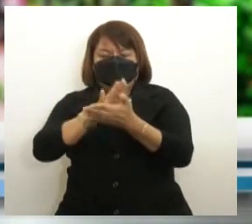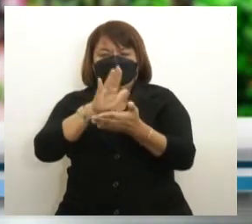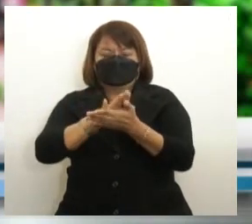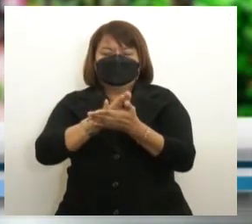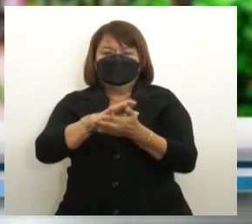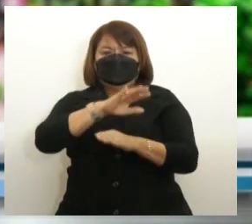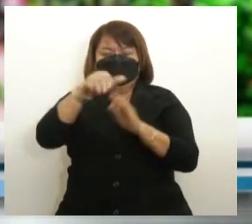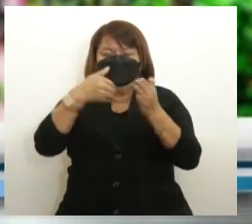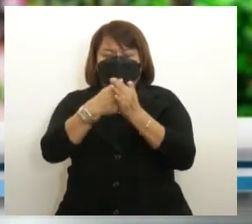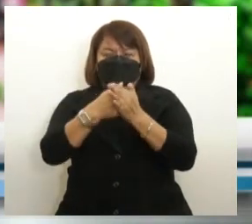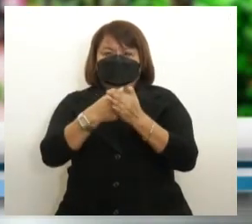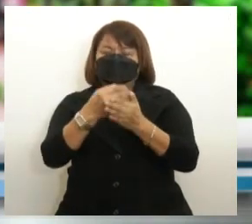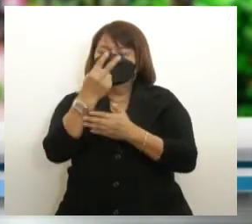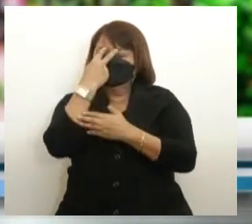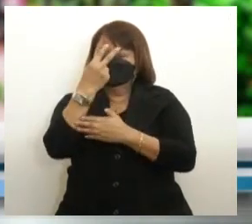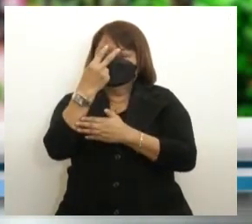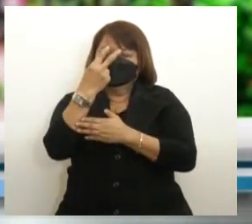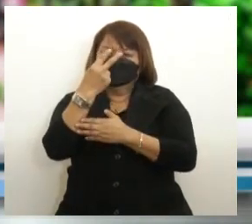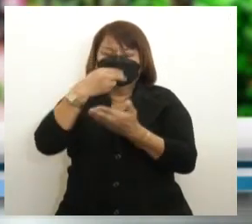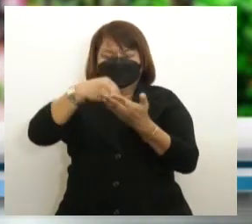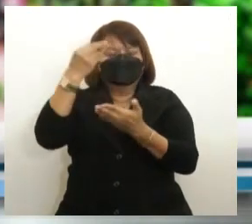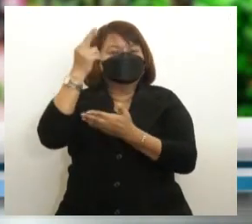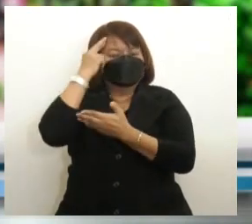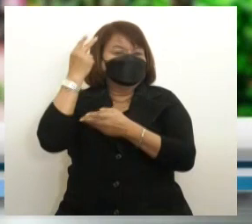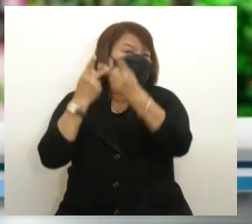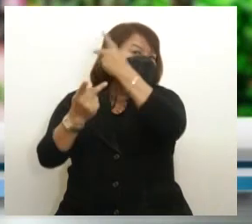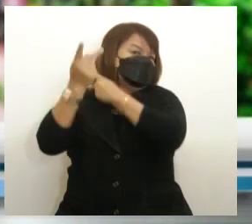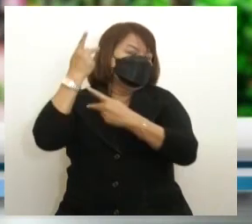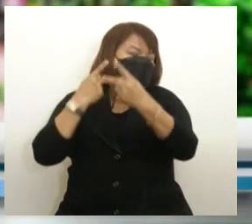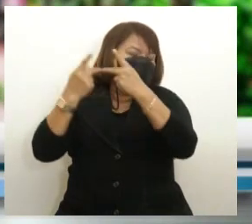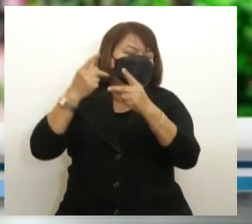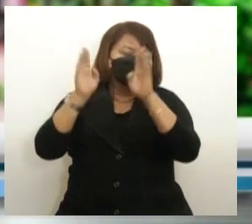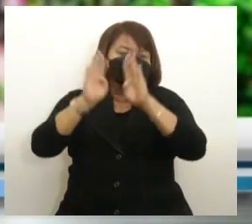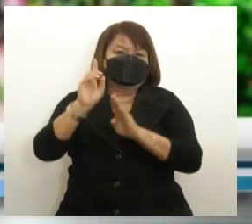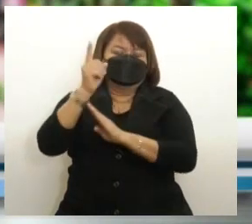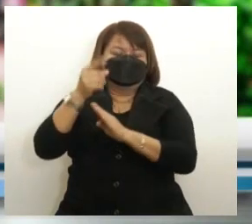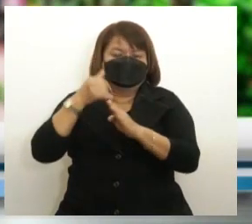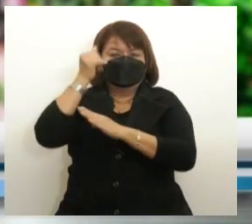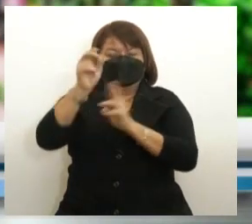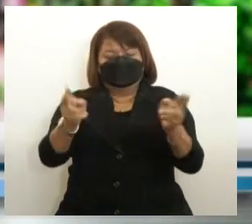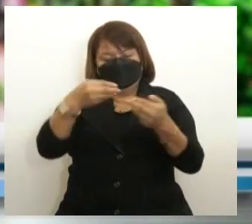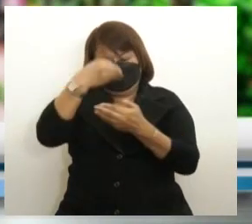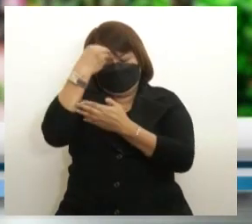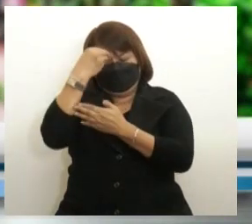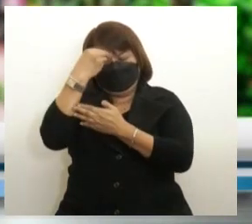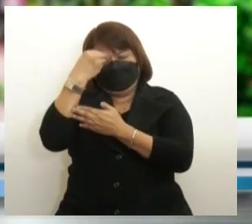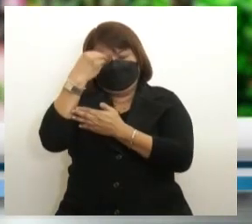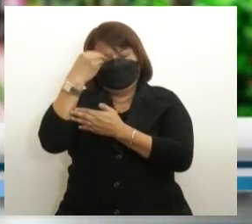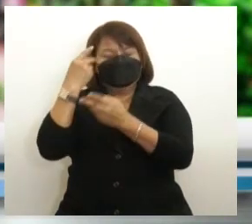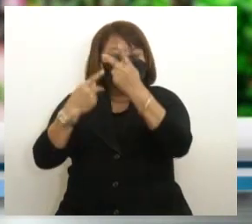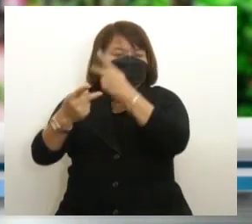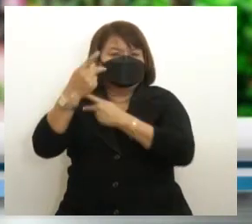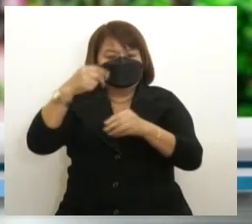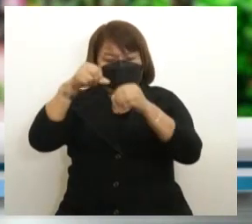มเรื่องราวเกี่ยวกับการจัดการเรียนรู้ประวัติศาสตร์วิถีใหม่นำไปสู่ห้องเรียนโดยใช้แหล่งเรียนรู้ทางประวัติศาสตร์ที่